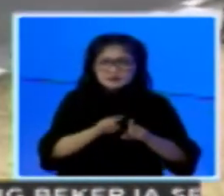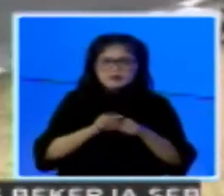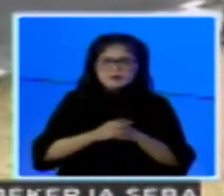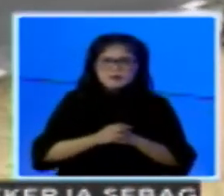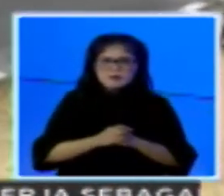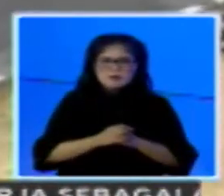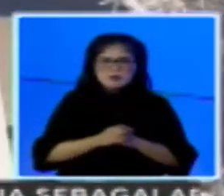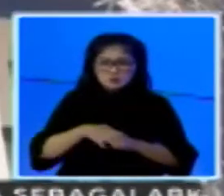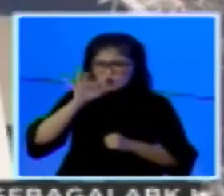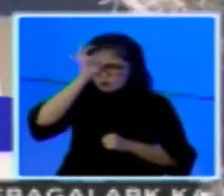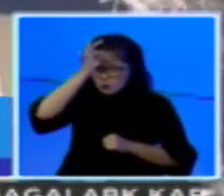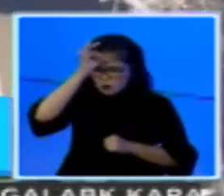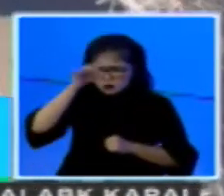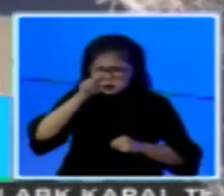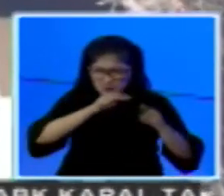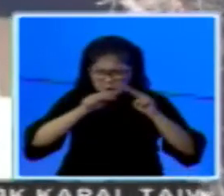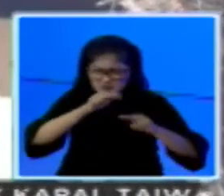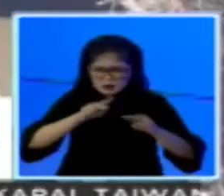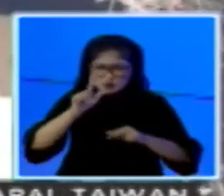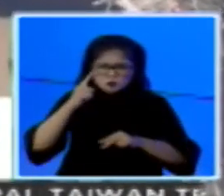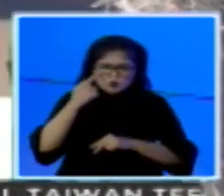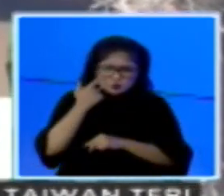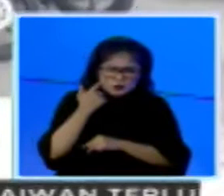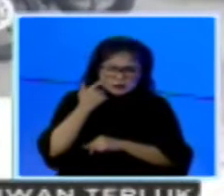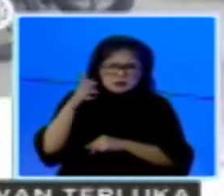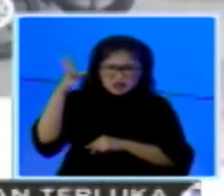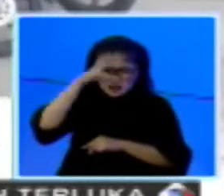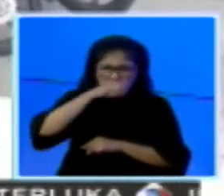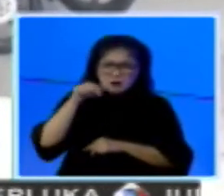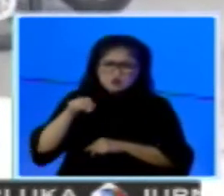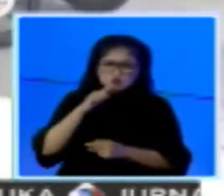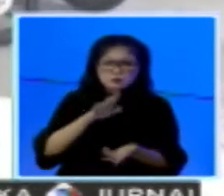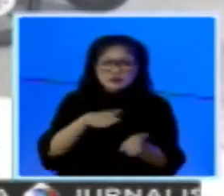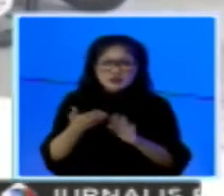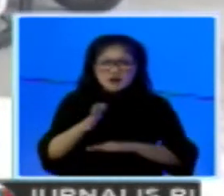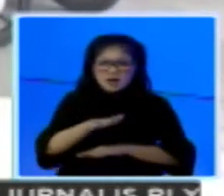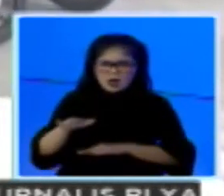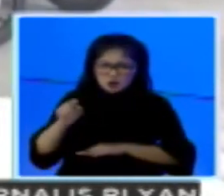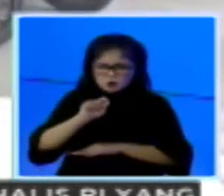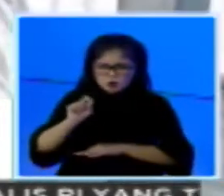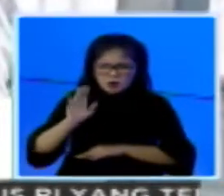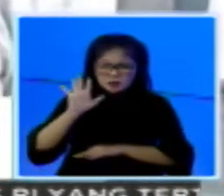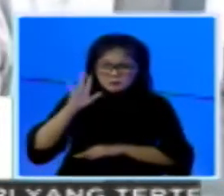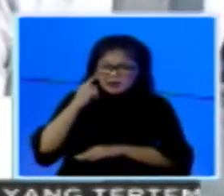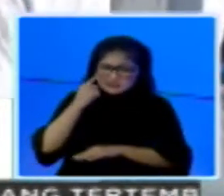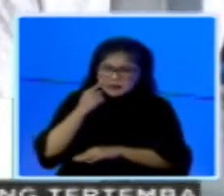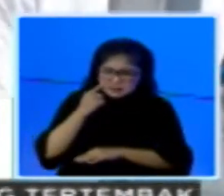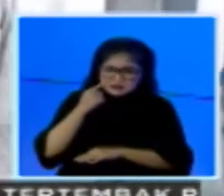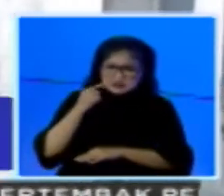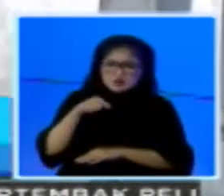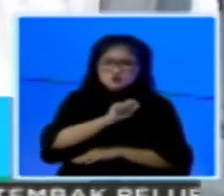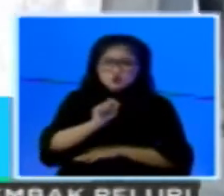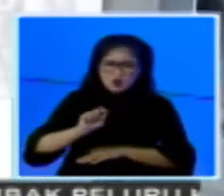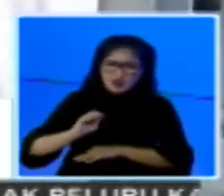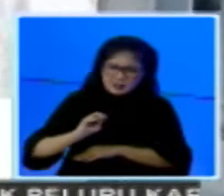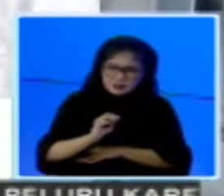Sementara itu polisi telah memeriksa 7 orang saksi untuk mengetahui penyebab kematian siswa. 5 orang saksi diantaranya merupakan siswa yang juga menjalani